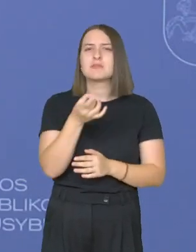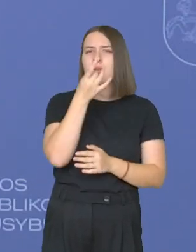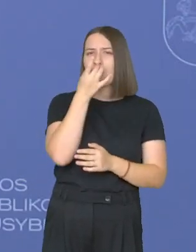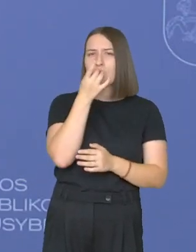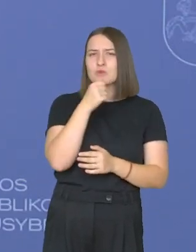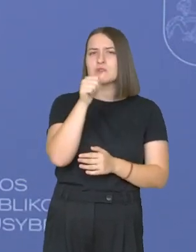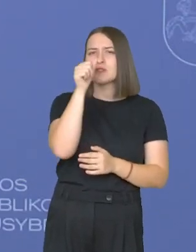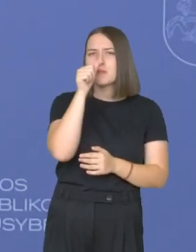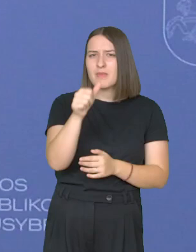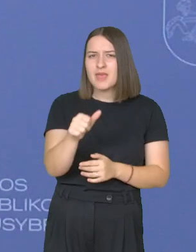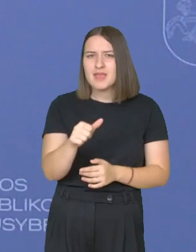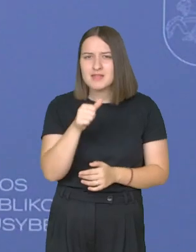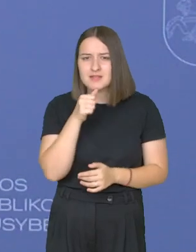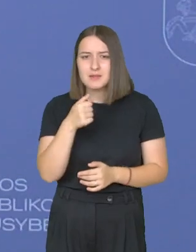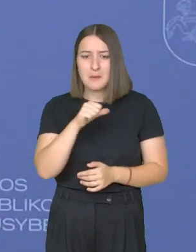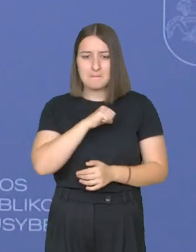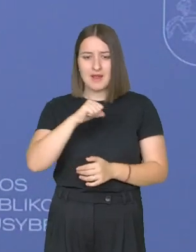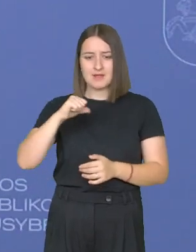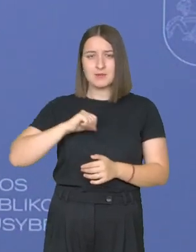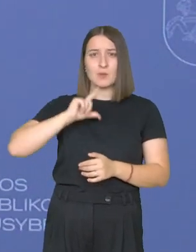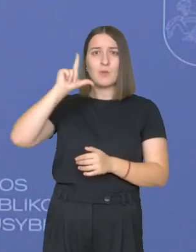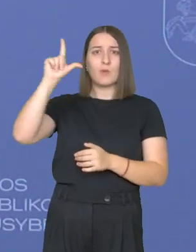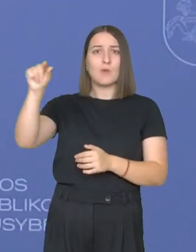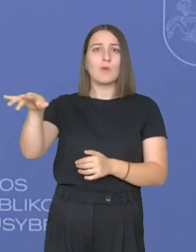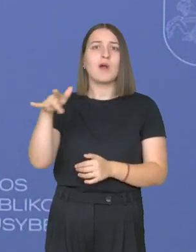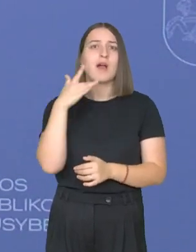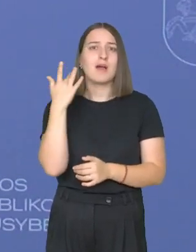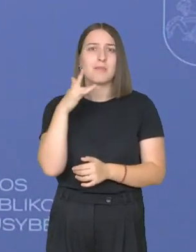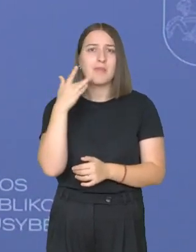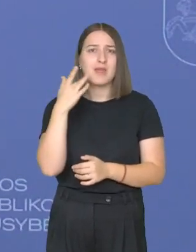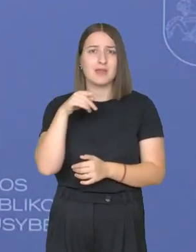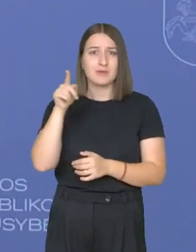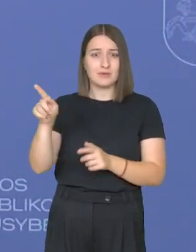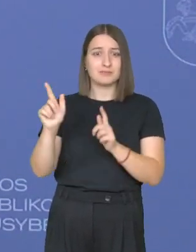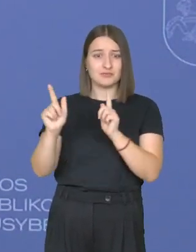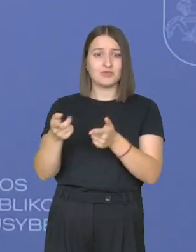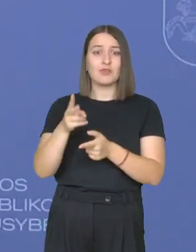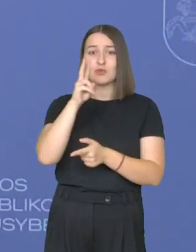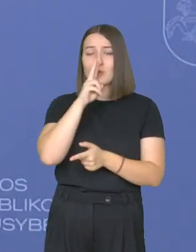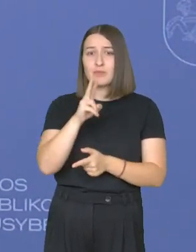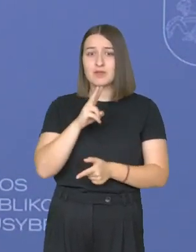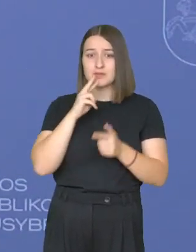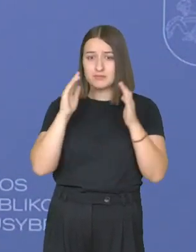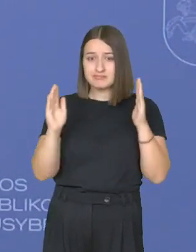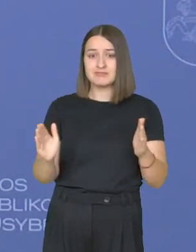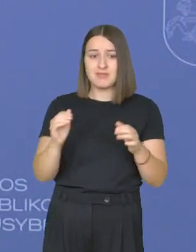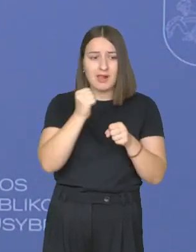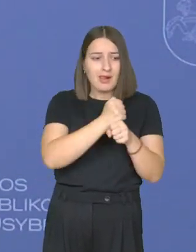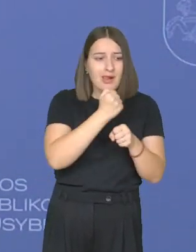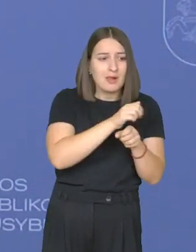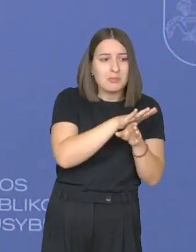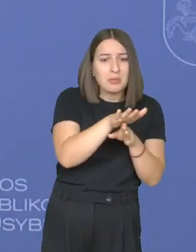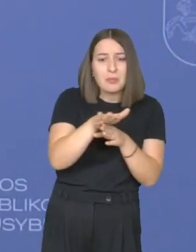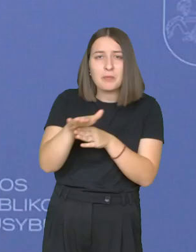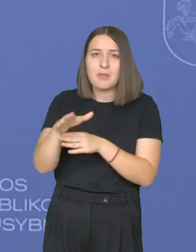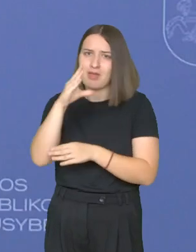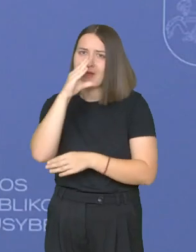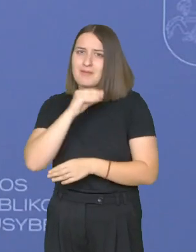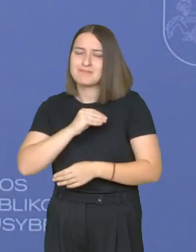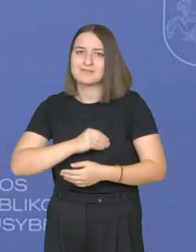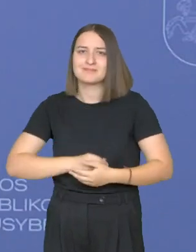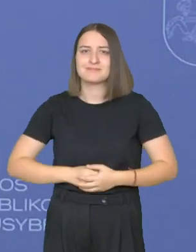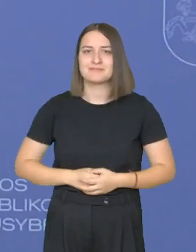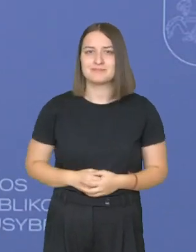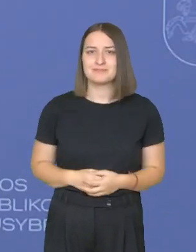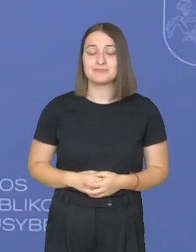jungtinėse amerikos valstijose ir pasirodo per kelis mėnesius irgi galima daug dalykų padaryt turime morandumą